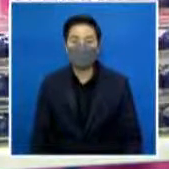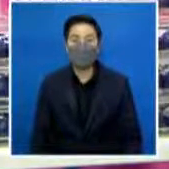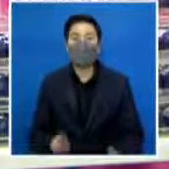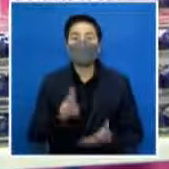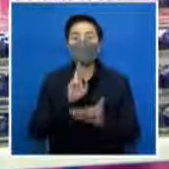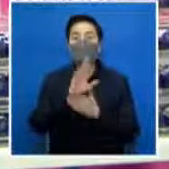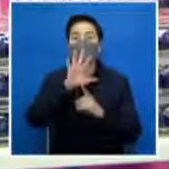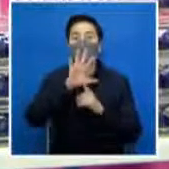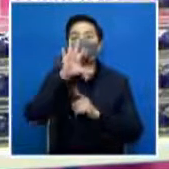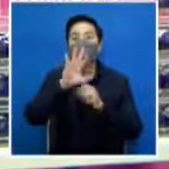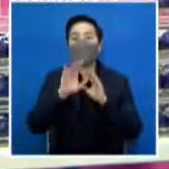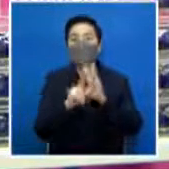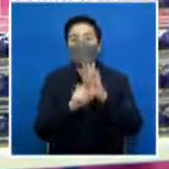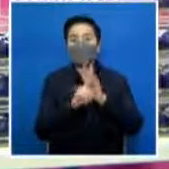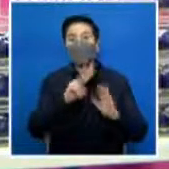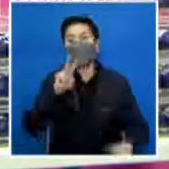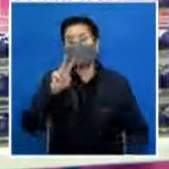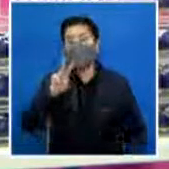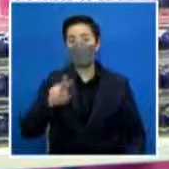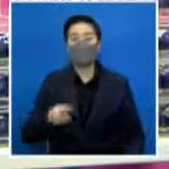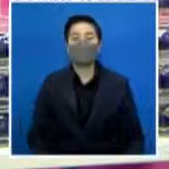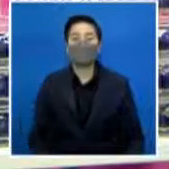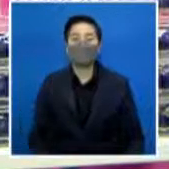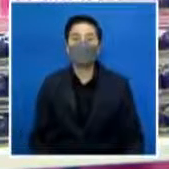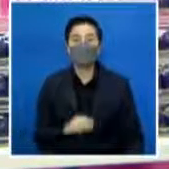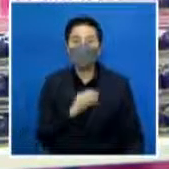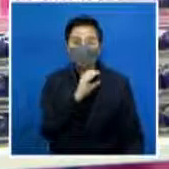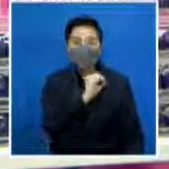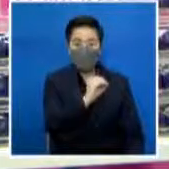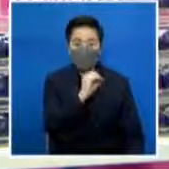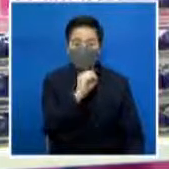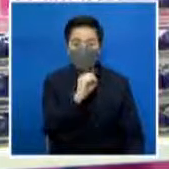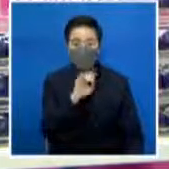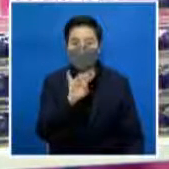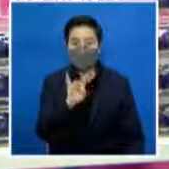8867044อันดับที่5หมุนครั้งที่2เลขที่ออก